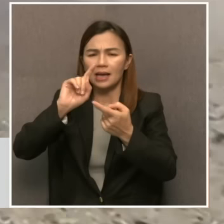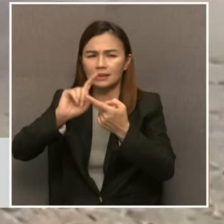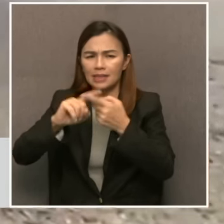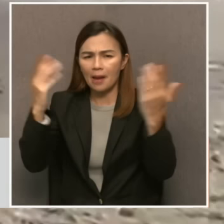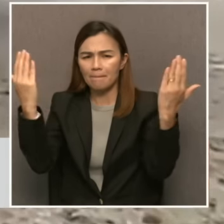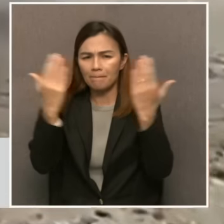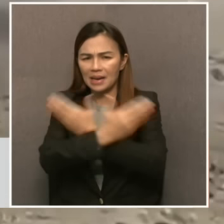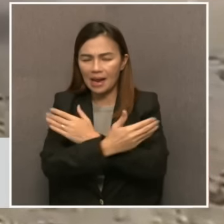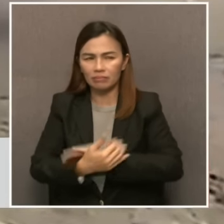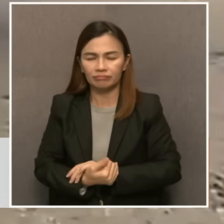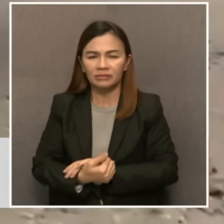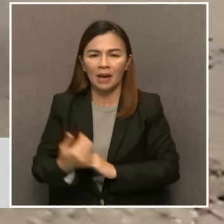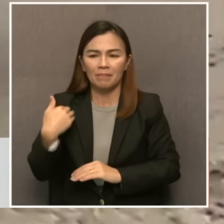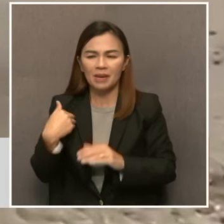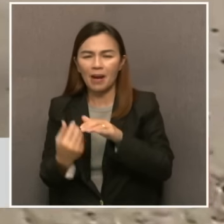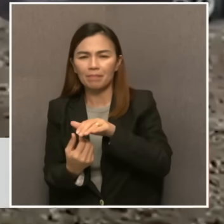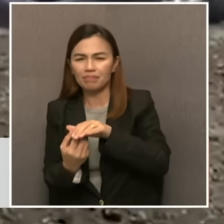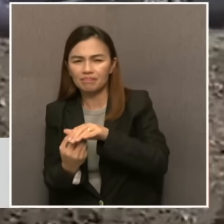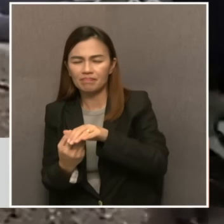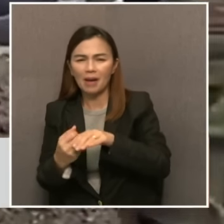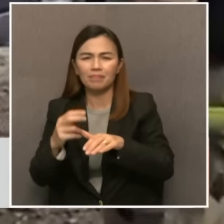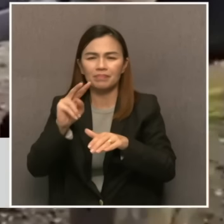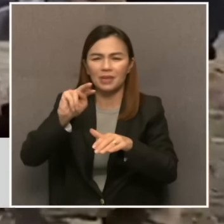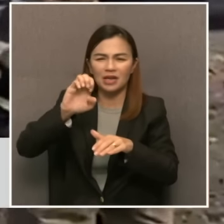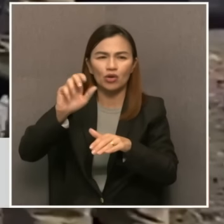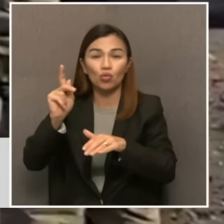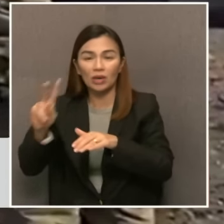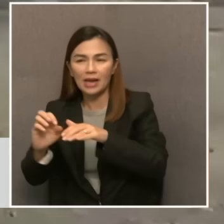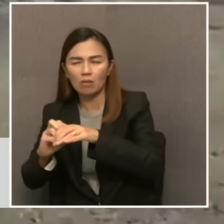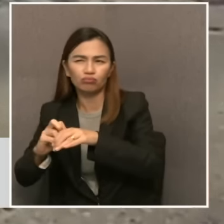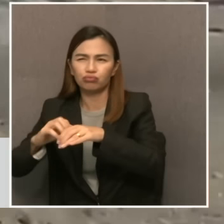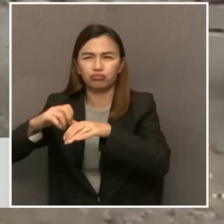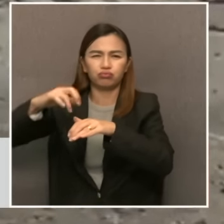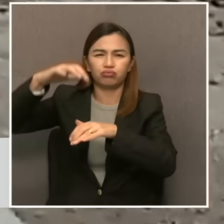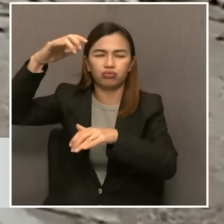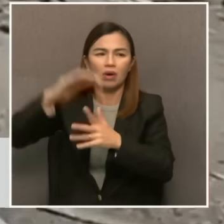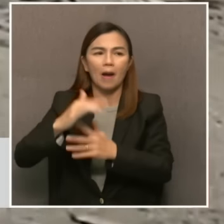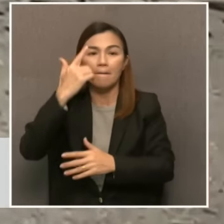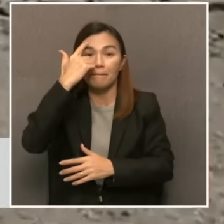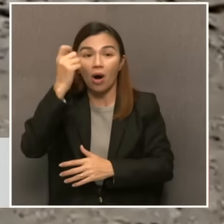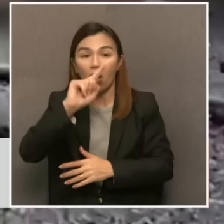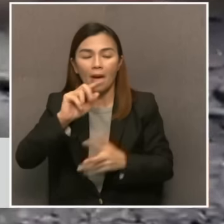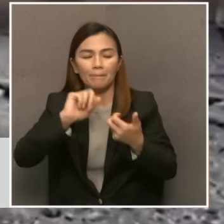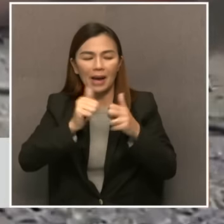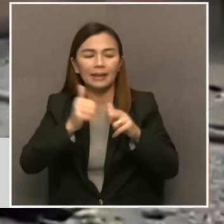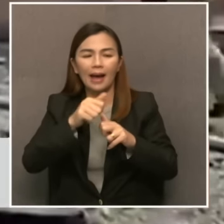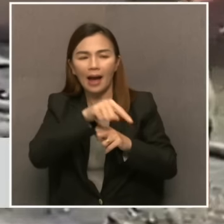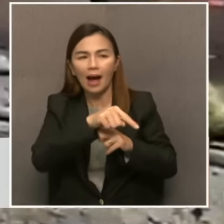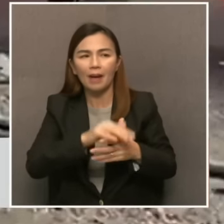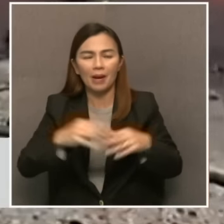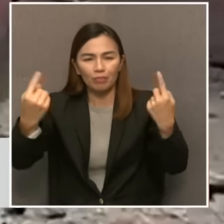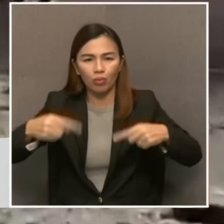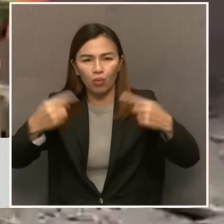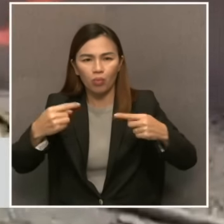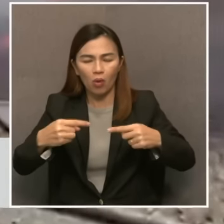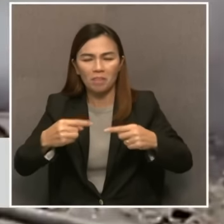ในการนำอาวุธนิวเคลียร์มาใช้เพื่อตอบโต้สิ่งที่ชาติตะวันตกทำให้สถานการณ์ความขัดแย้งในยูเครนนั้นยกระดับความรุนแรงขึ้น